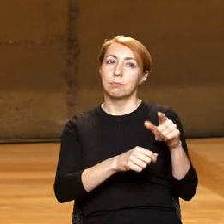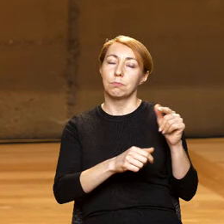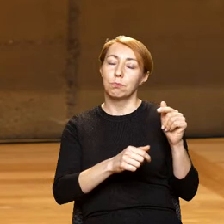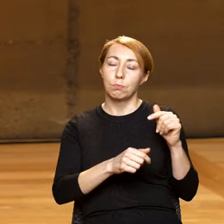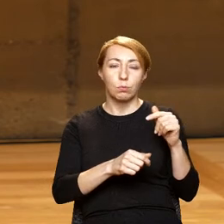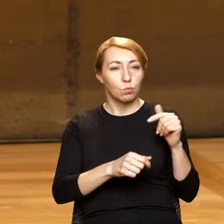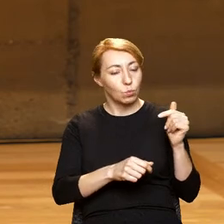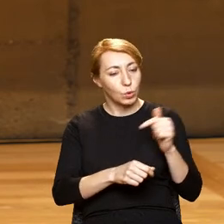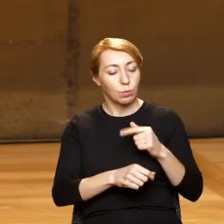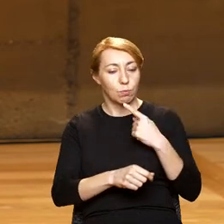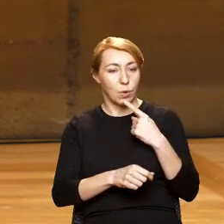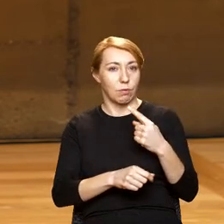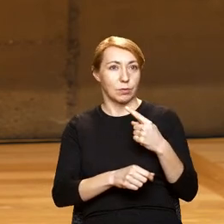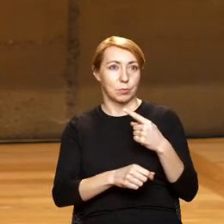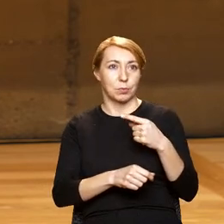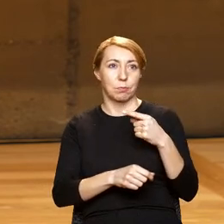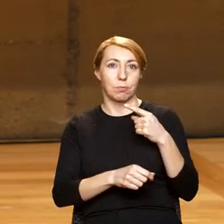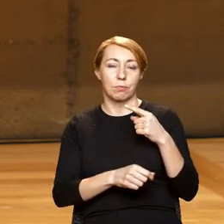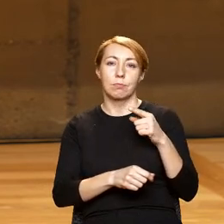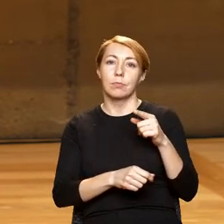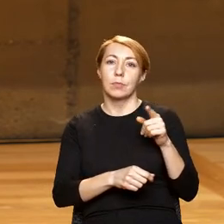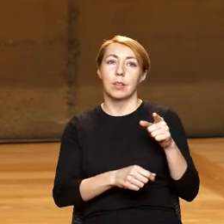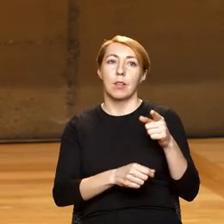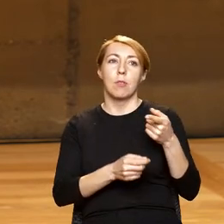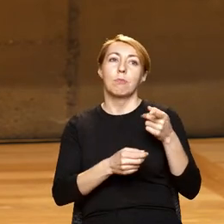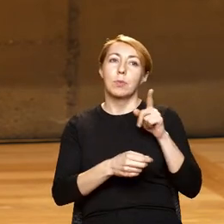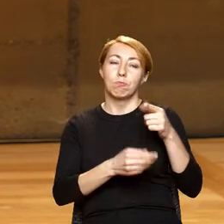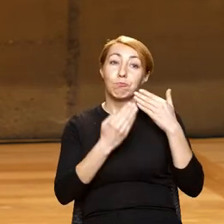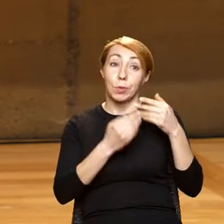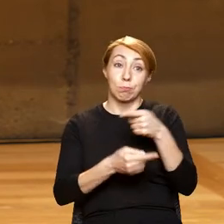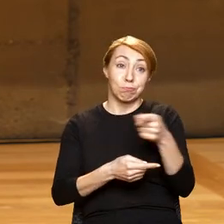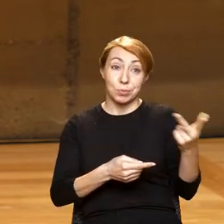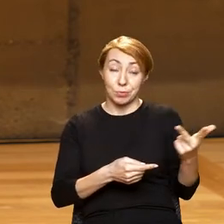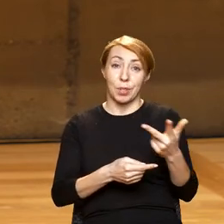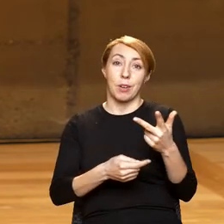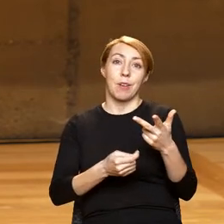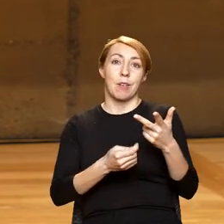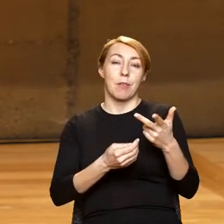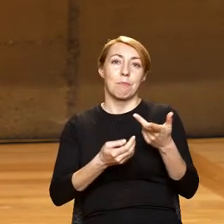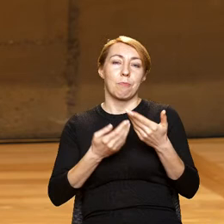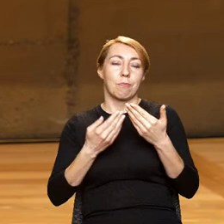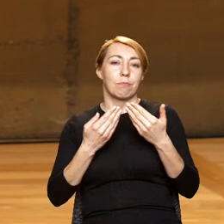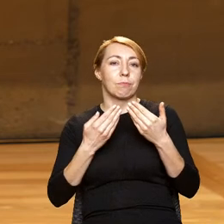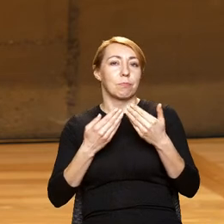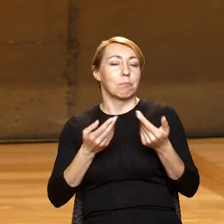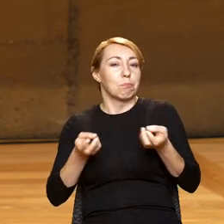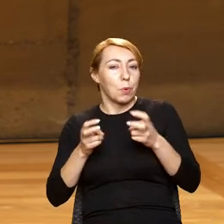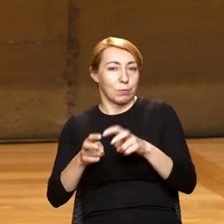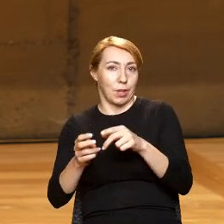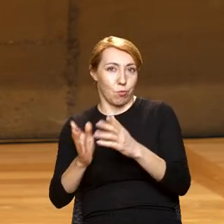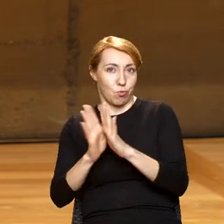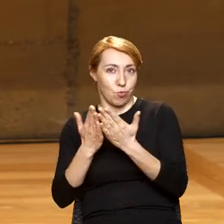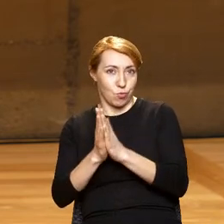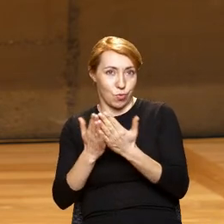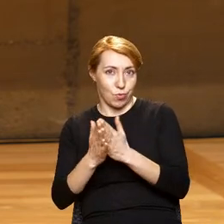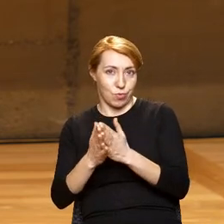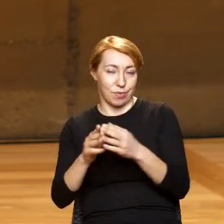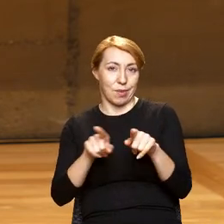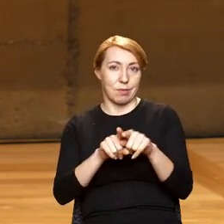podkreślić, przyczyniły się do i powstania, i do recenzji tej książki, i dalej